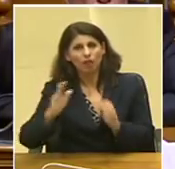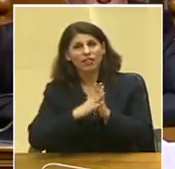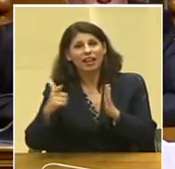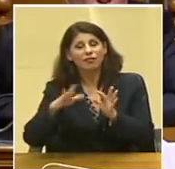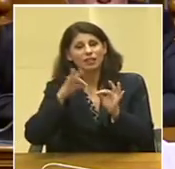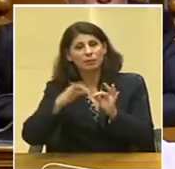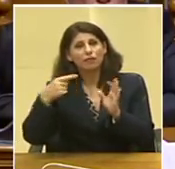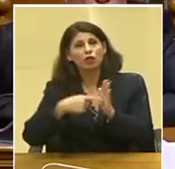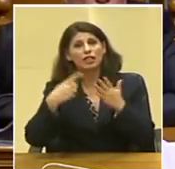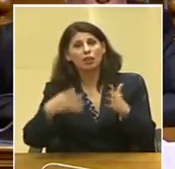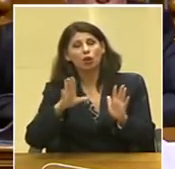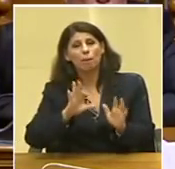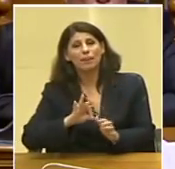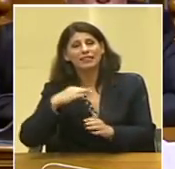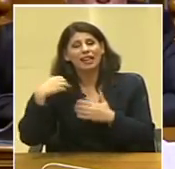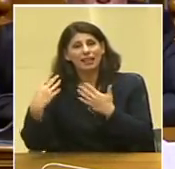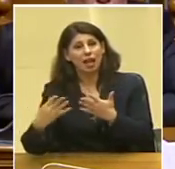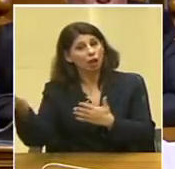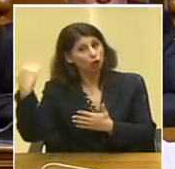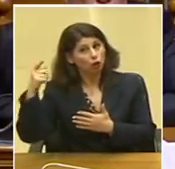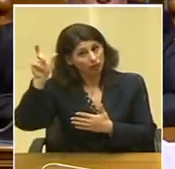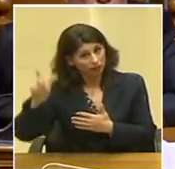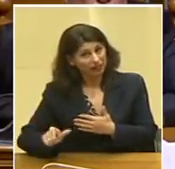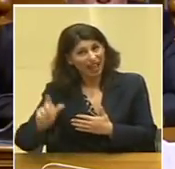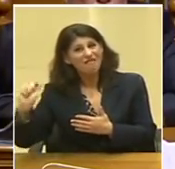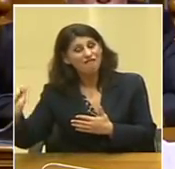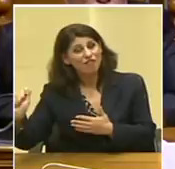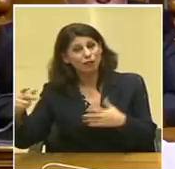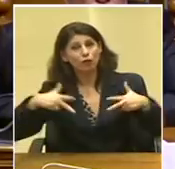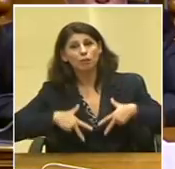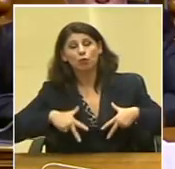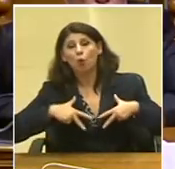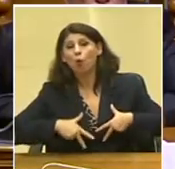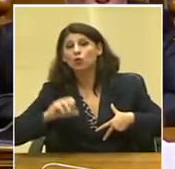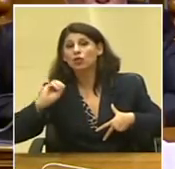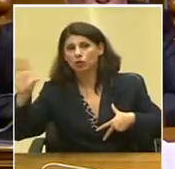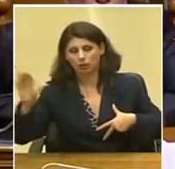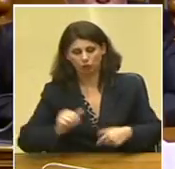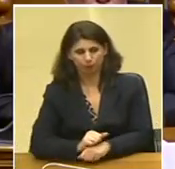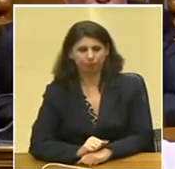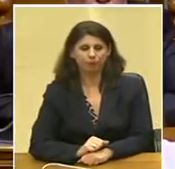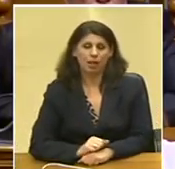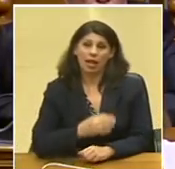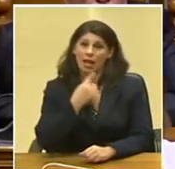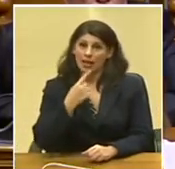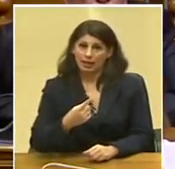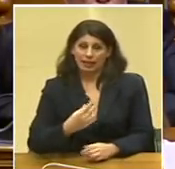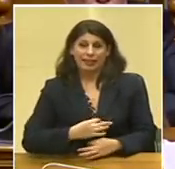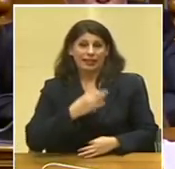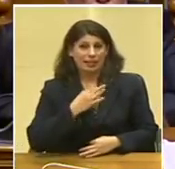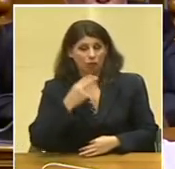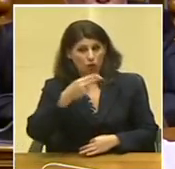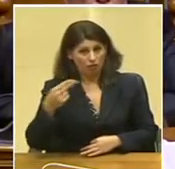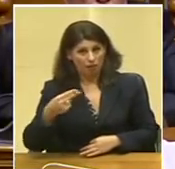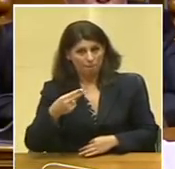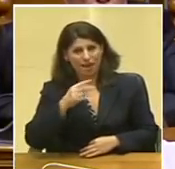1959. Υπουργός Εξωτερικών τότε. Έλεγε λοιπόν το εξής: «Κύριοι, εις το ζήτημα της γλώσσης πολλά